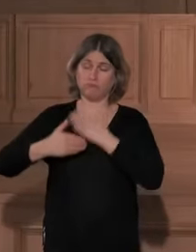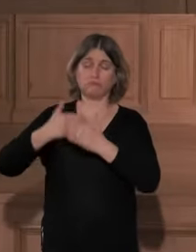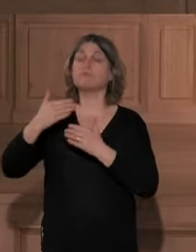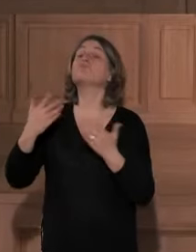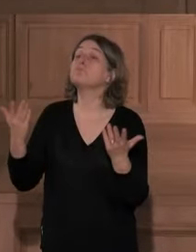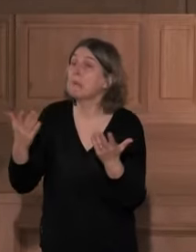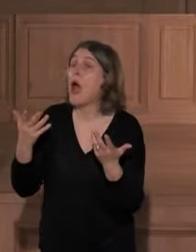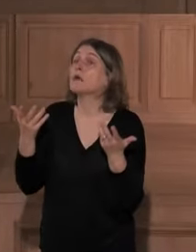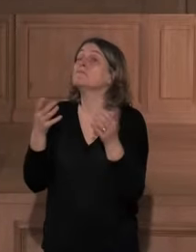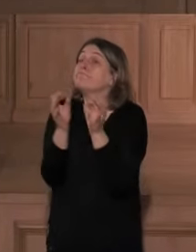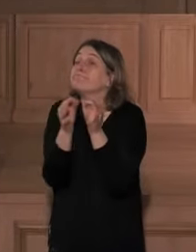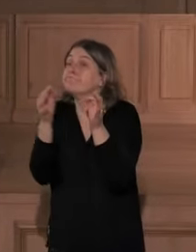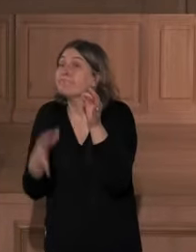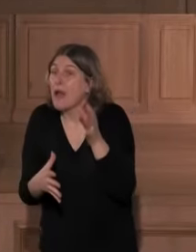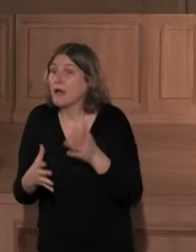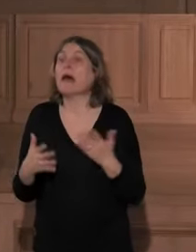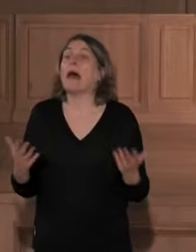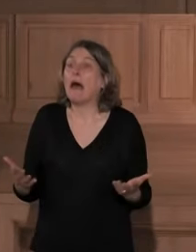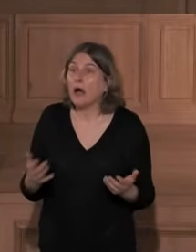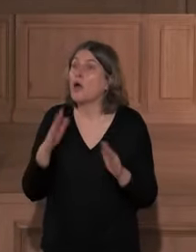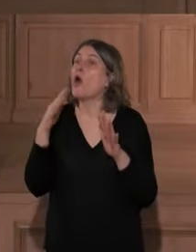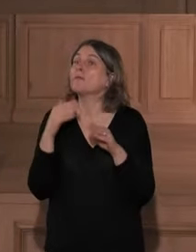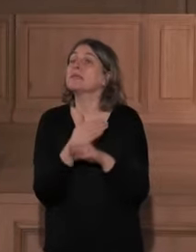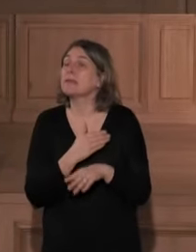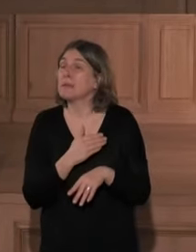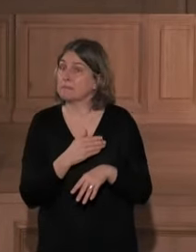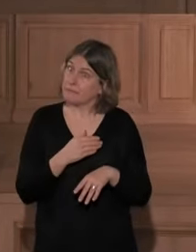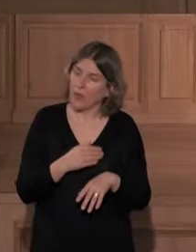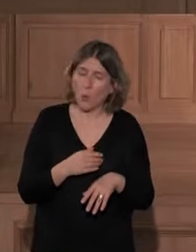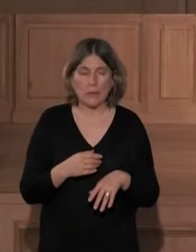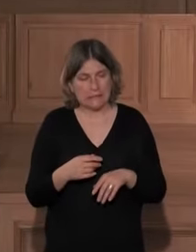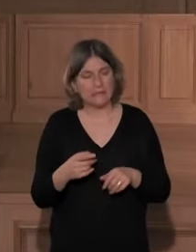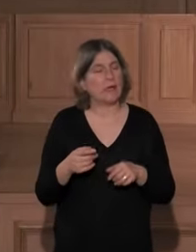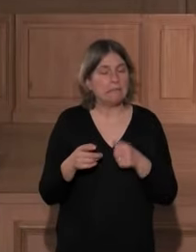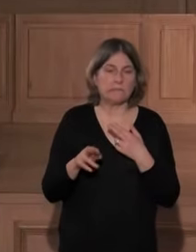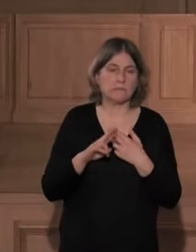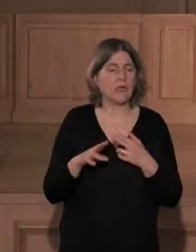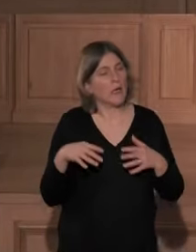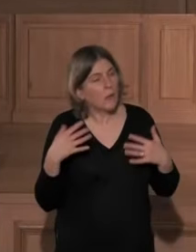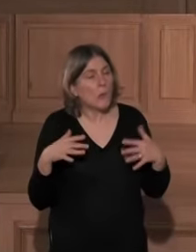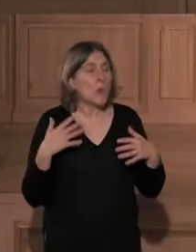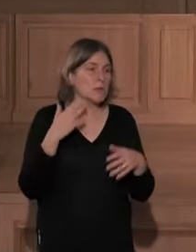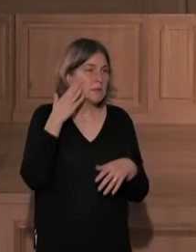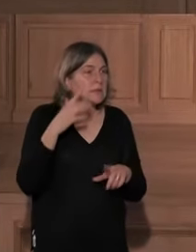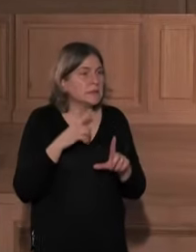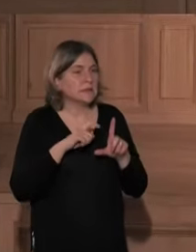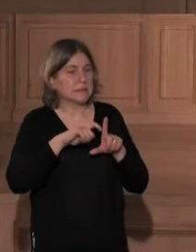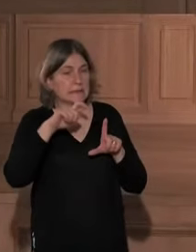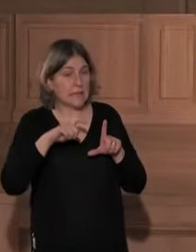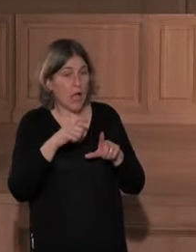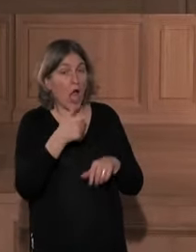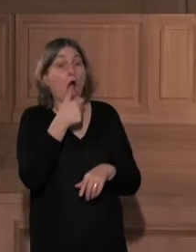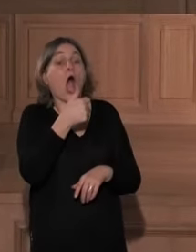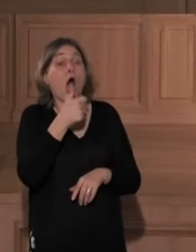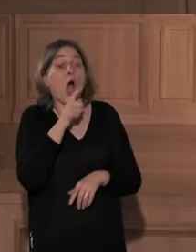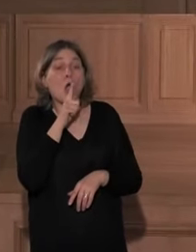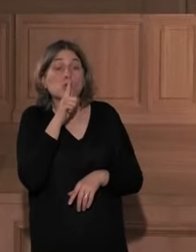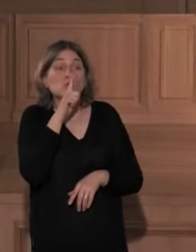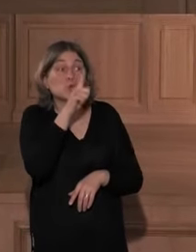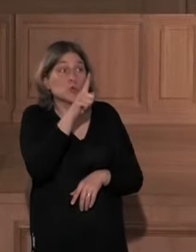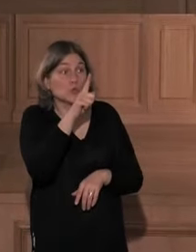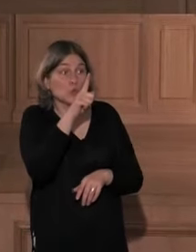comment ça se passe, un autiste difficile, hein. Ah non, écoutez, si on fait des statistiques, le seul jour où il n'y a pas une seule